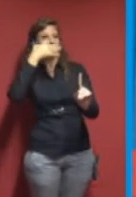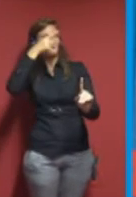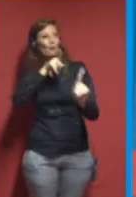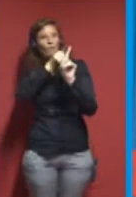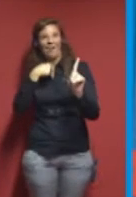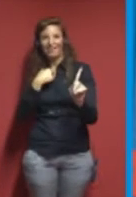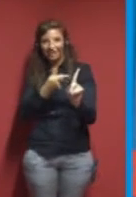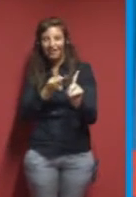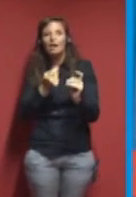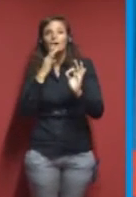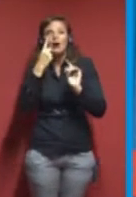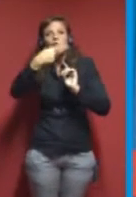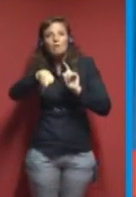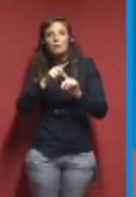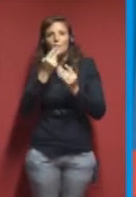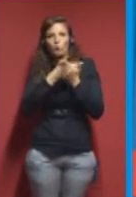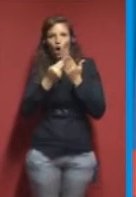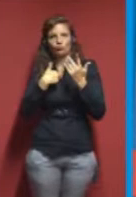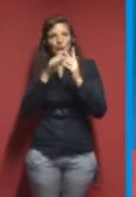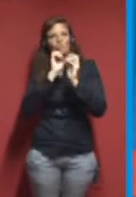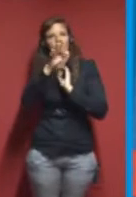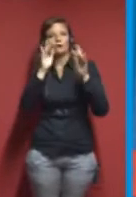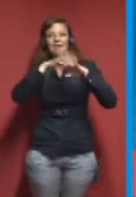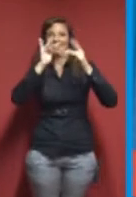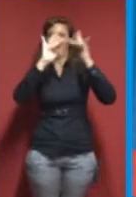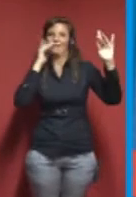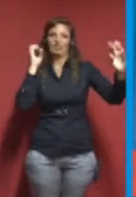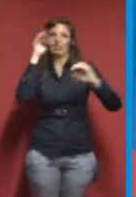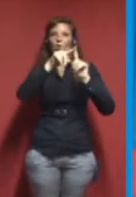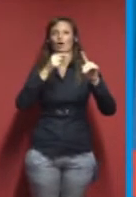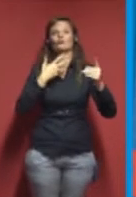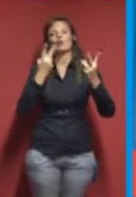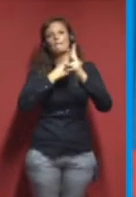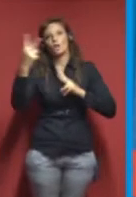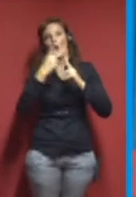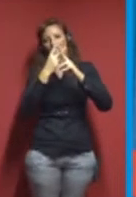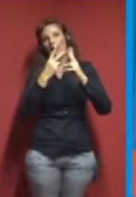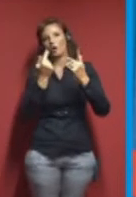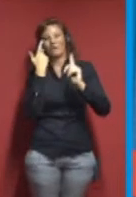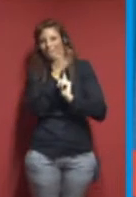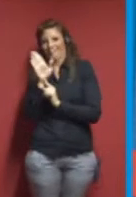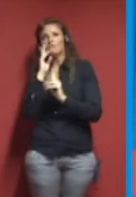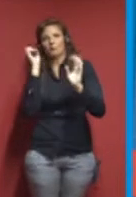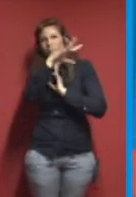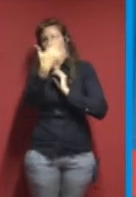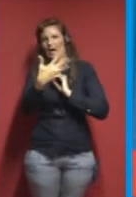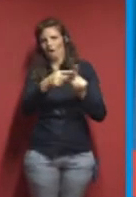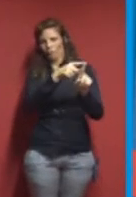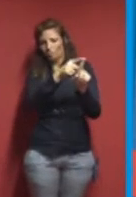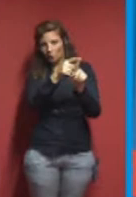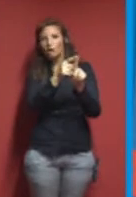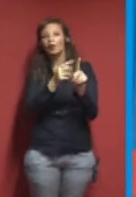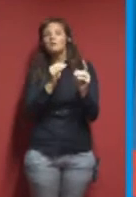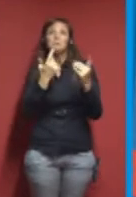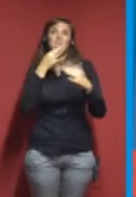nostro progetto sulla rete quando avevamo già una demo generalmente per il per i giocatori